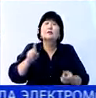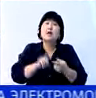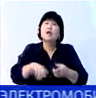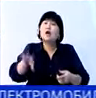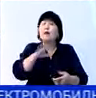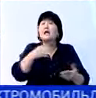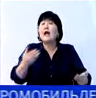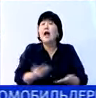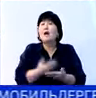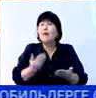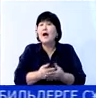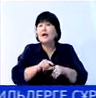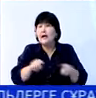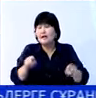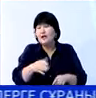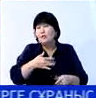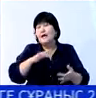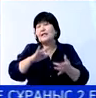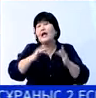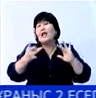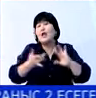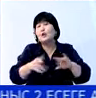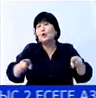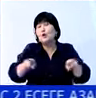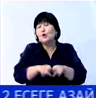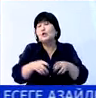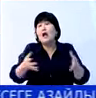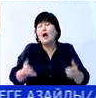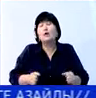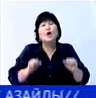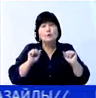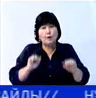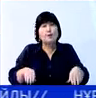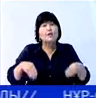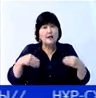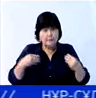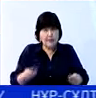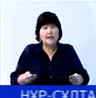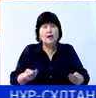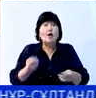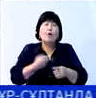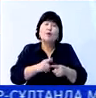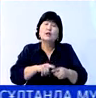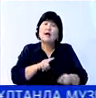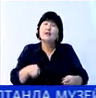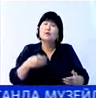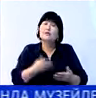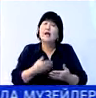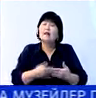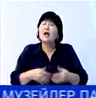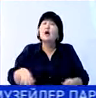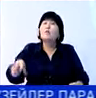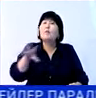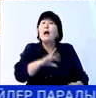барлық ақпаратты өзіміз электронды түрде алуға мүмкіншілік береді. Осыған дейін, мысалы,